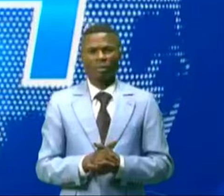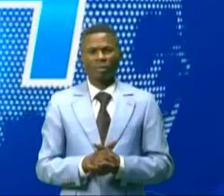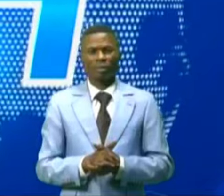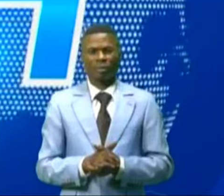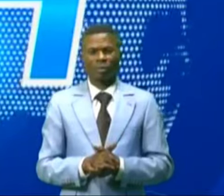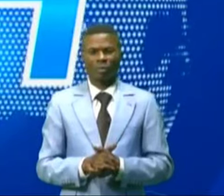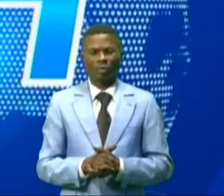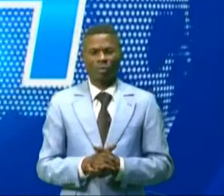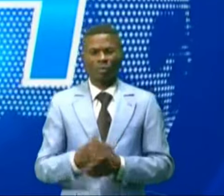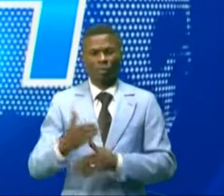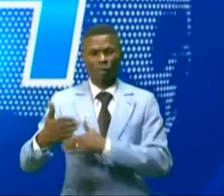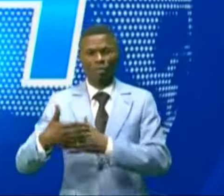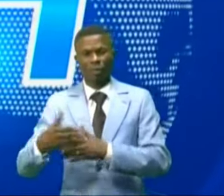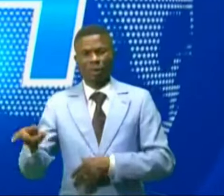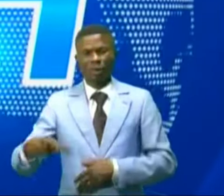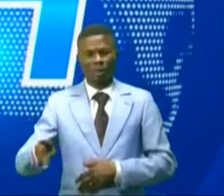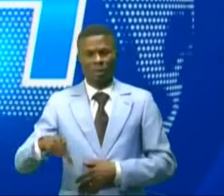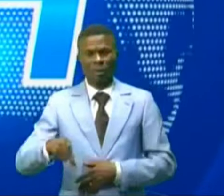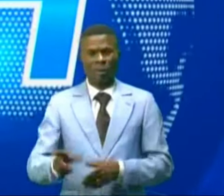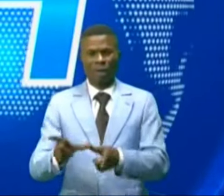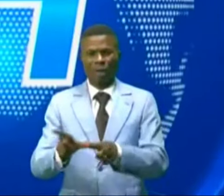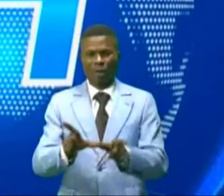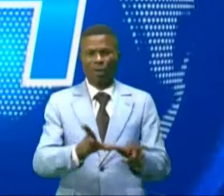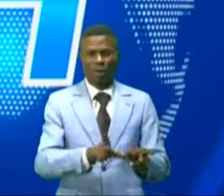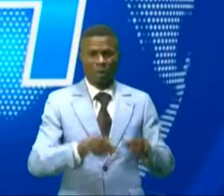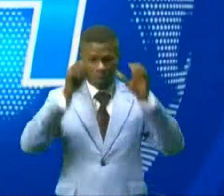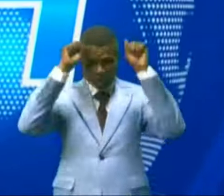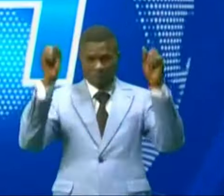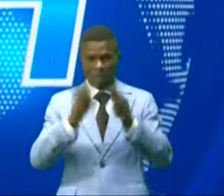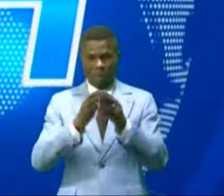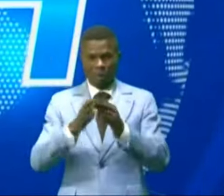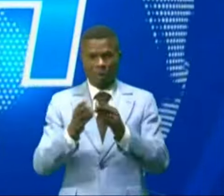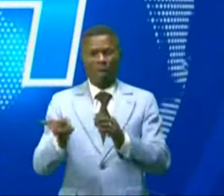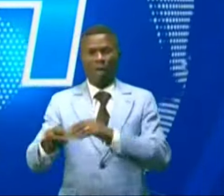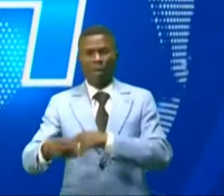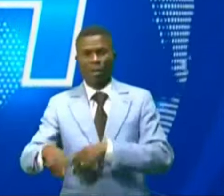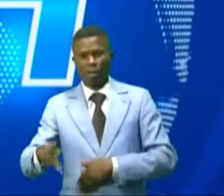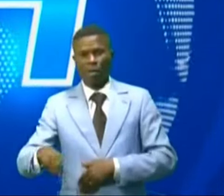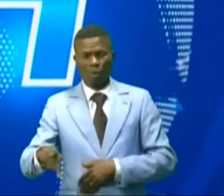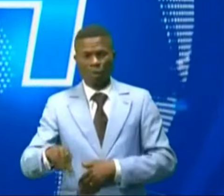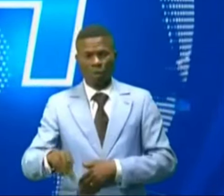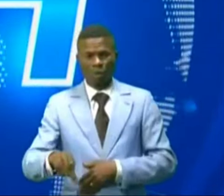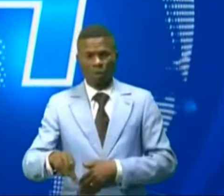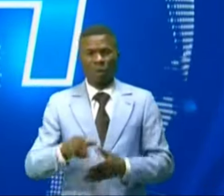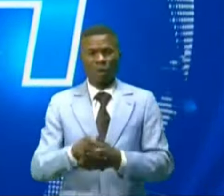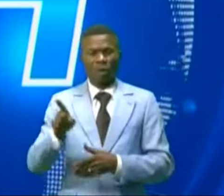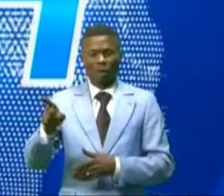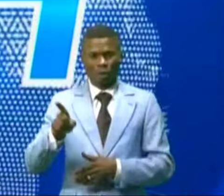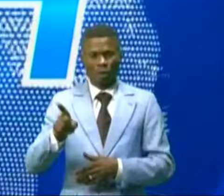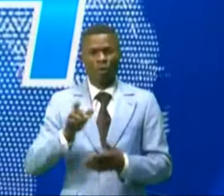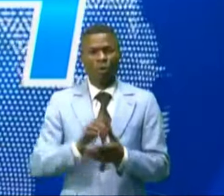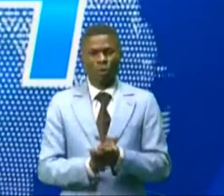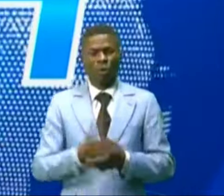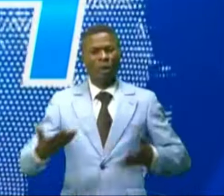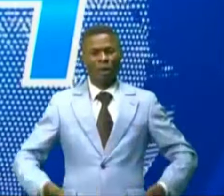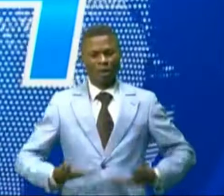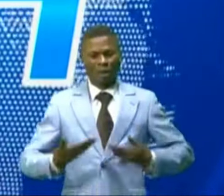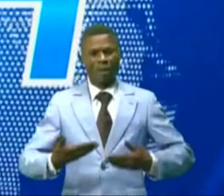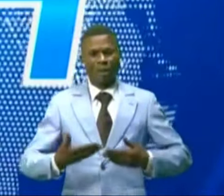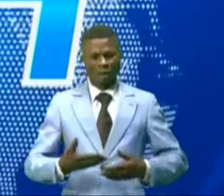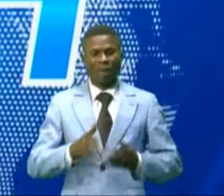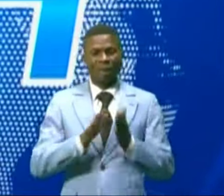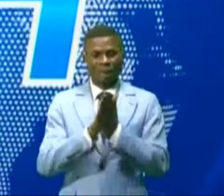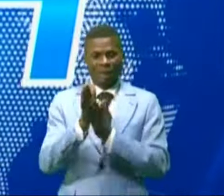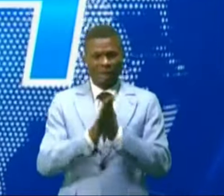Et juste à côté, dans la province du Lualaba, le président de l'Assemblée provinciale, lui, peut se sentir heureux de compter